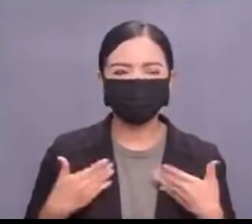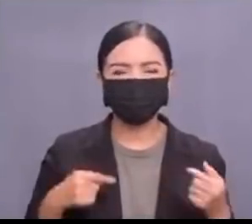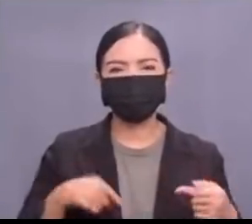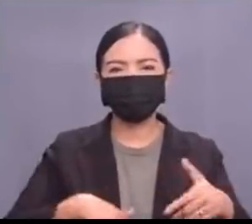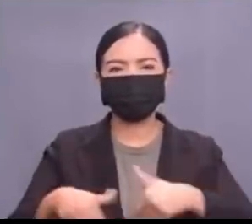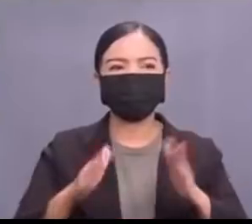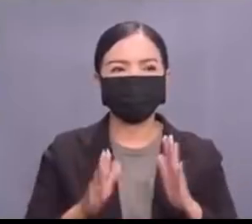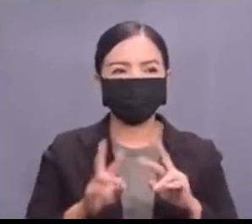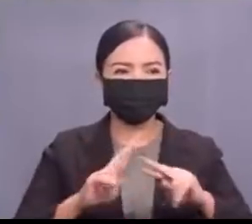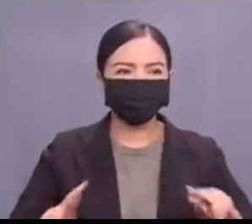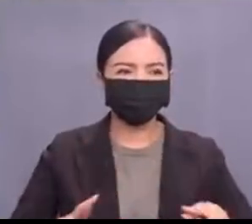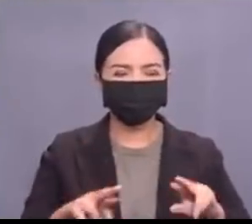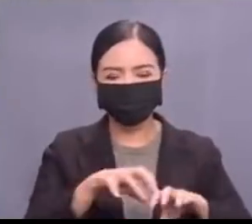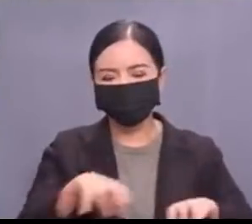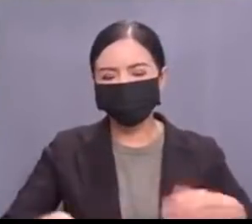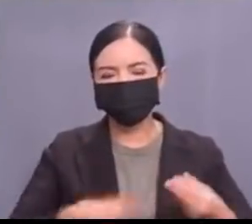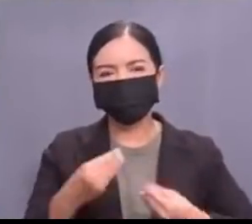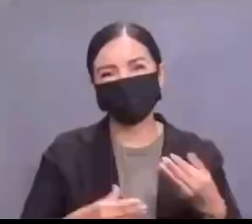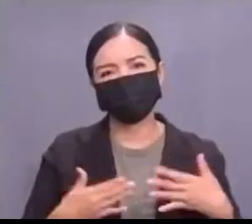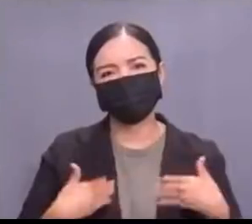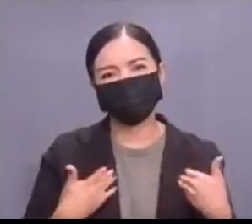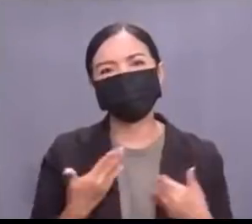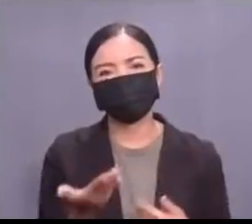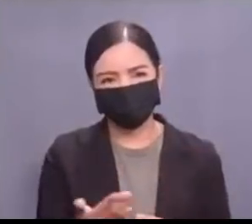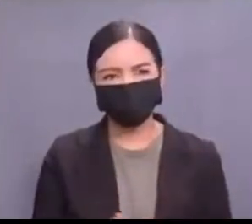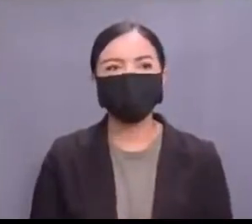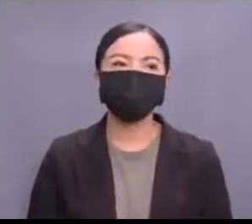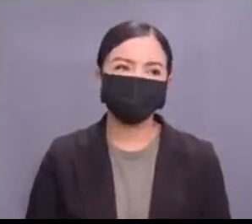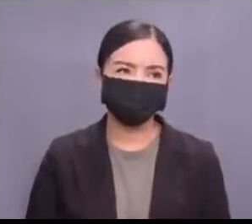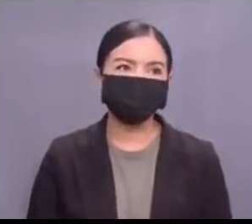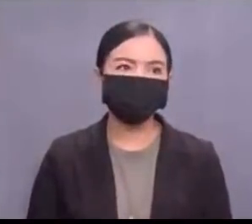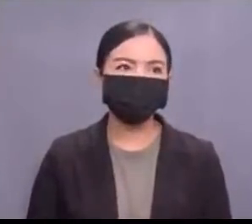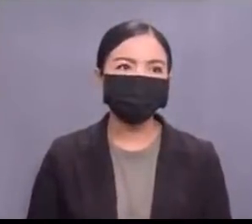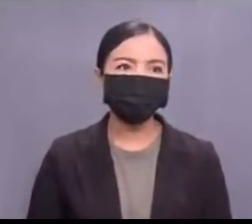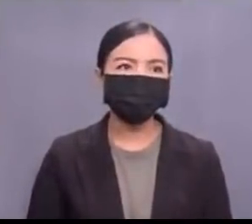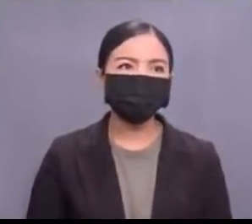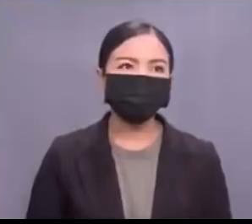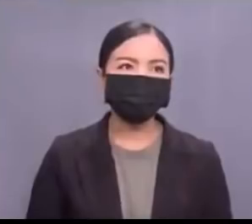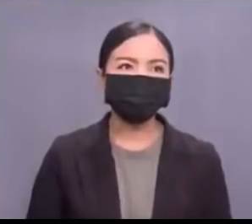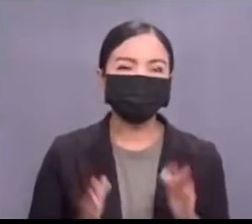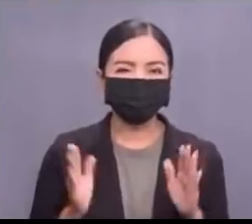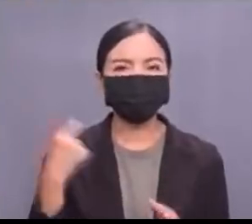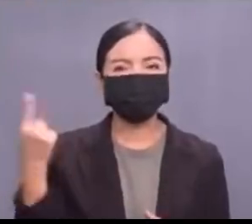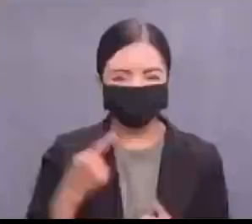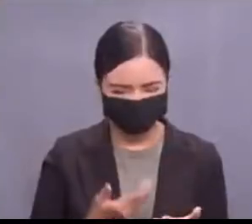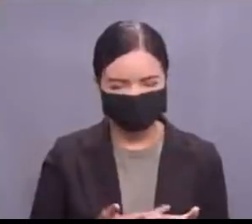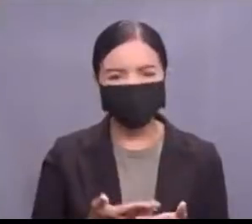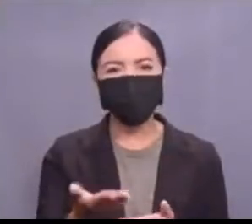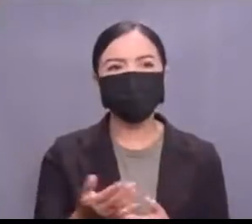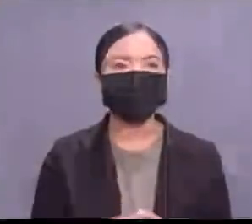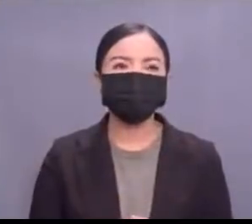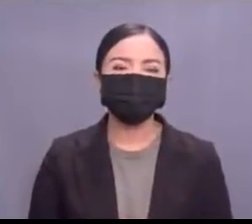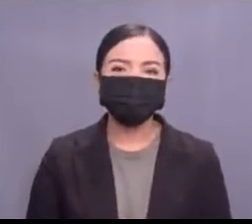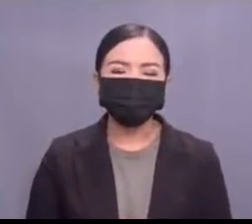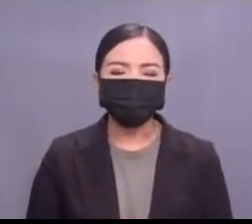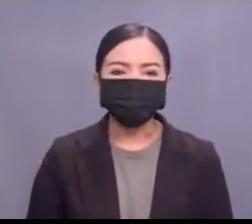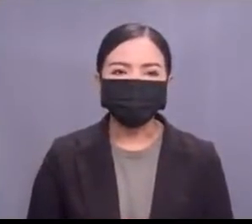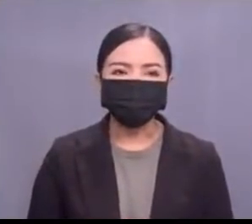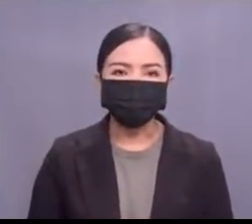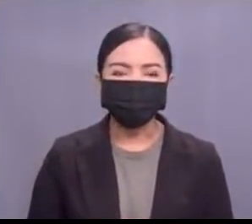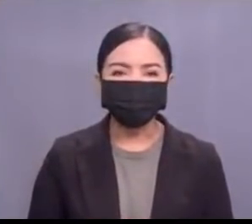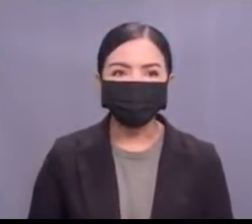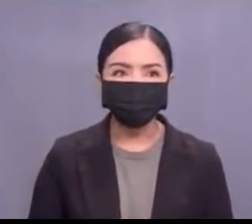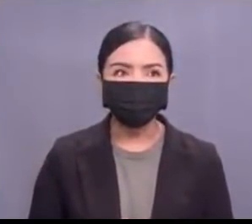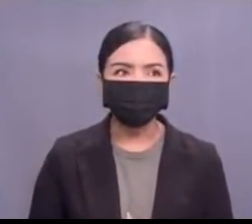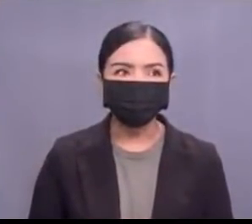ที่เปิดร้านค้าแถวนั้นด้วยนะคะเนี่ย ครับผม ฝากแบบนี้คนพื้นที่เขาไม่ซื้อต้องนักท่องเที่ยวถึงจะซื้อนะคะ นะ